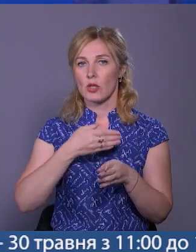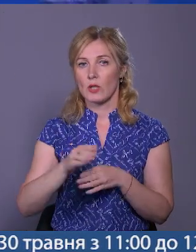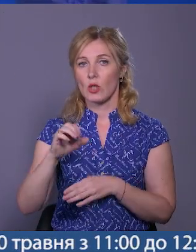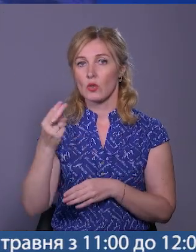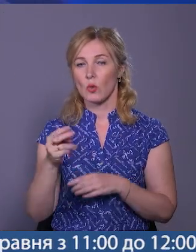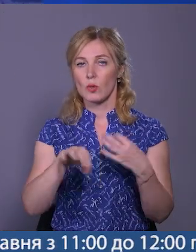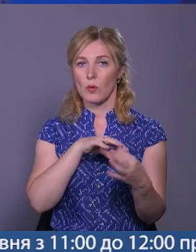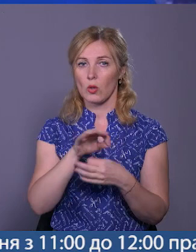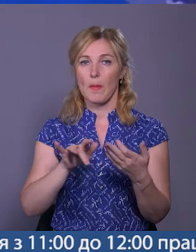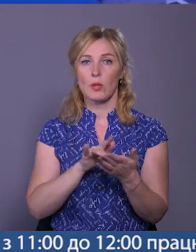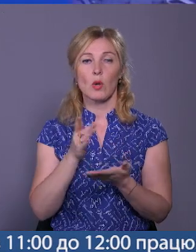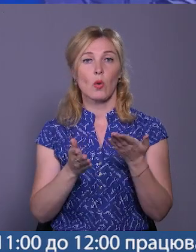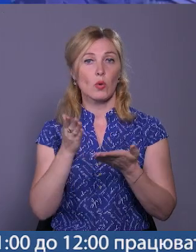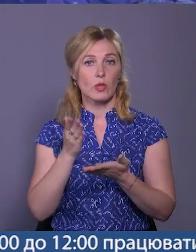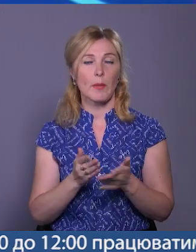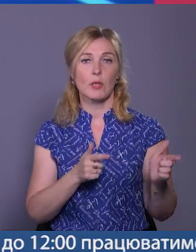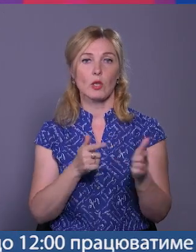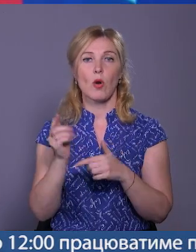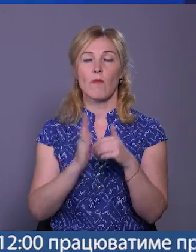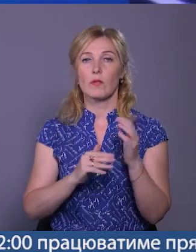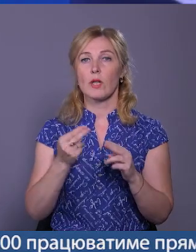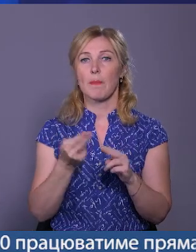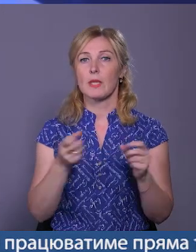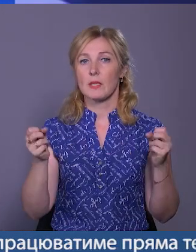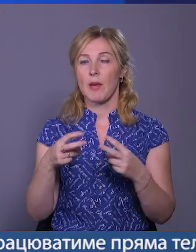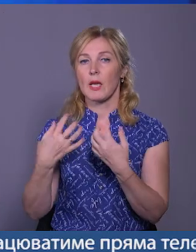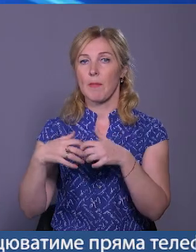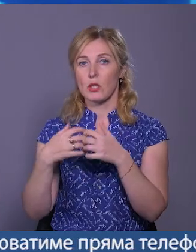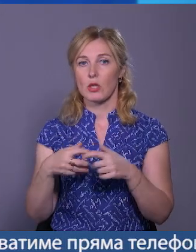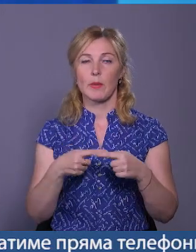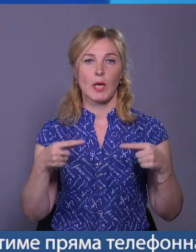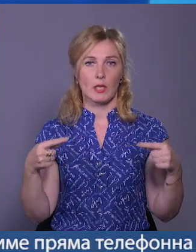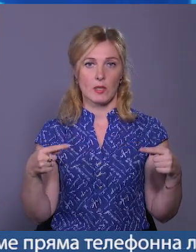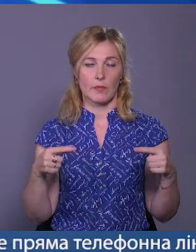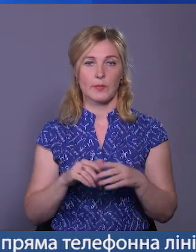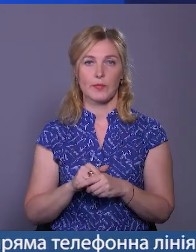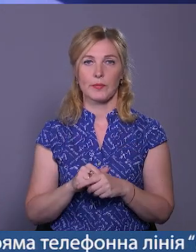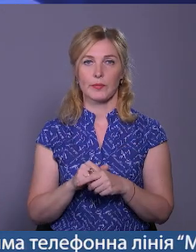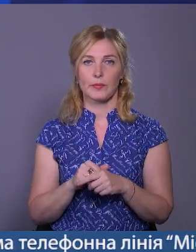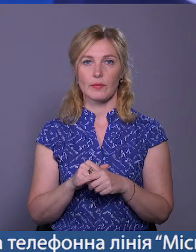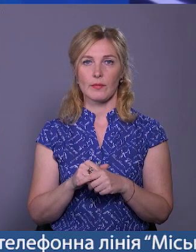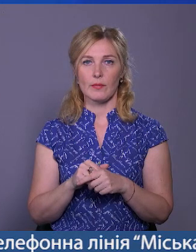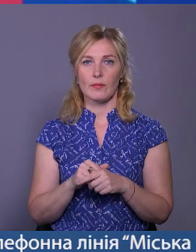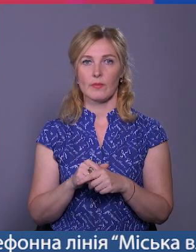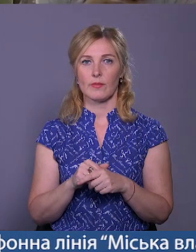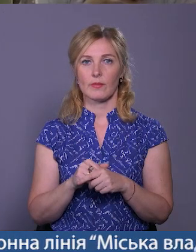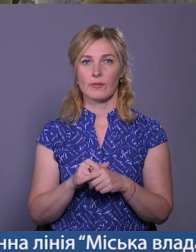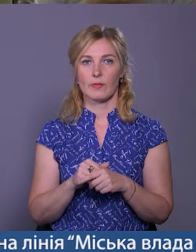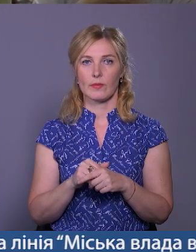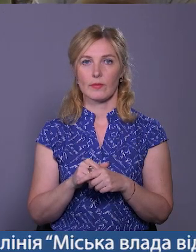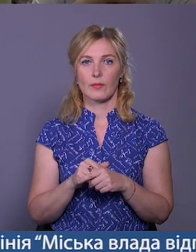проєкту метою якого є Підготовка фахівців з безпеки машин і механізмів Ірина Оріон детальніше